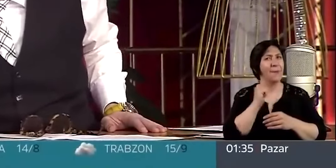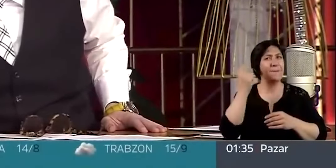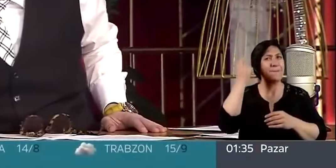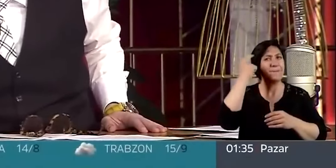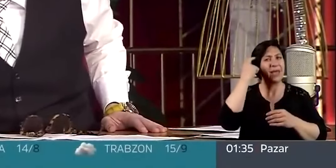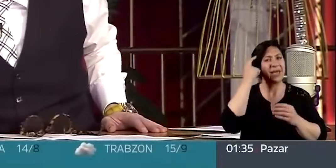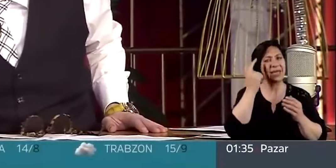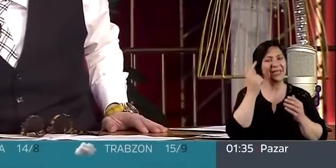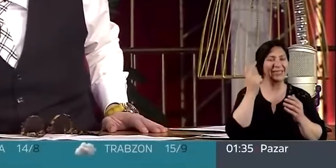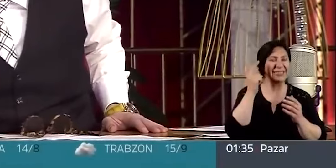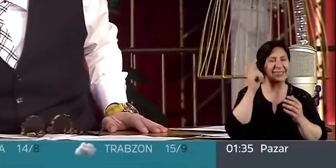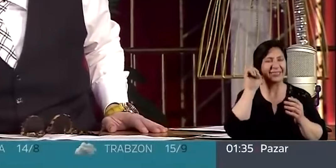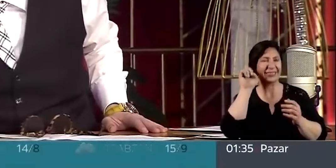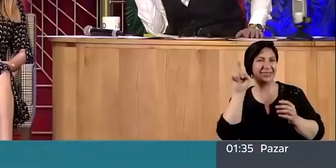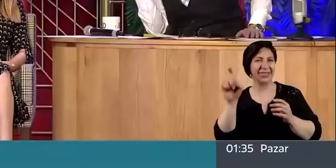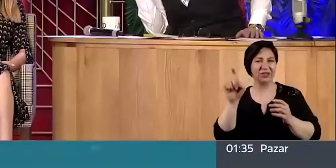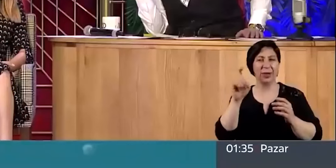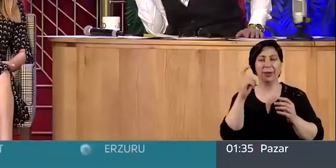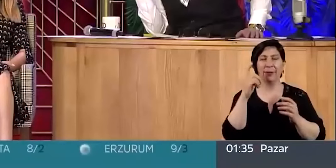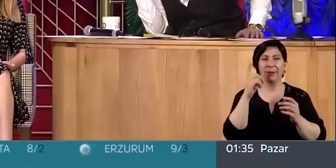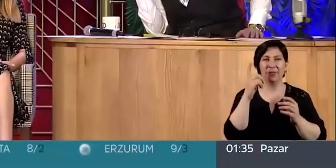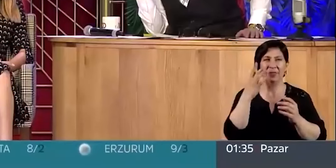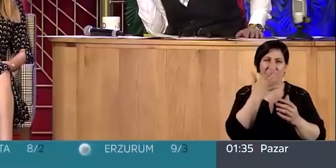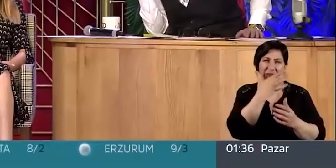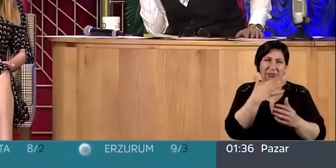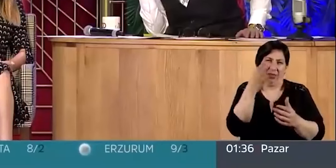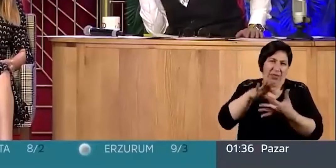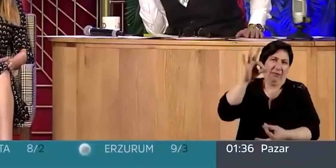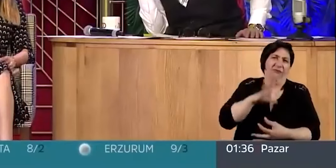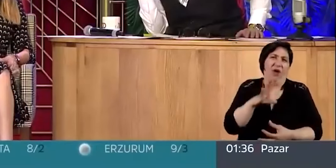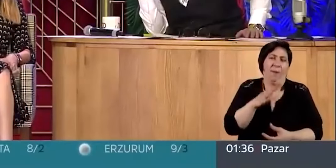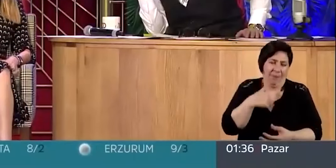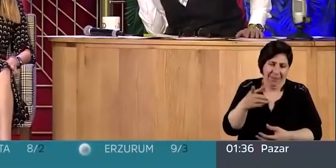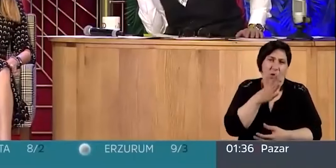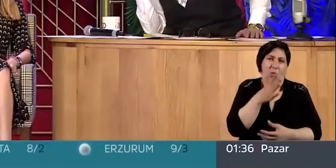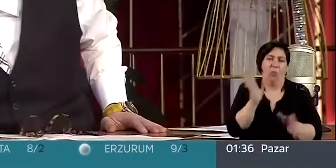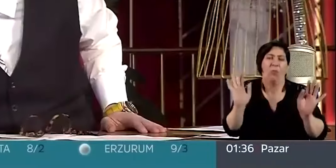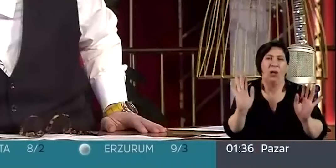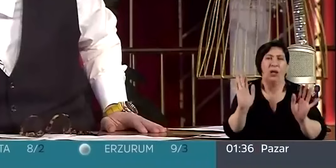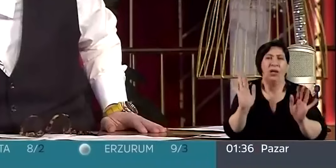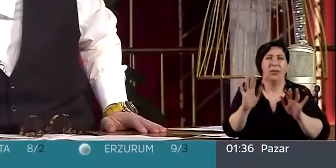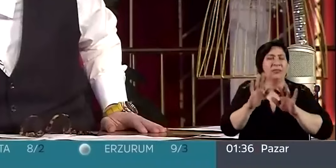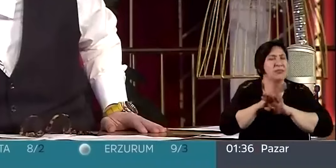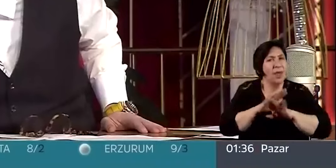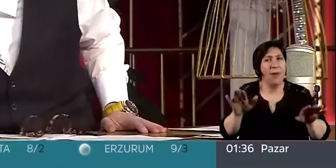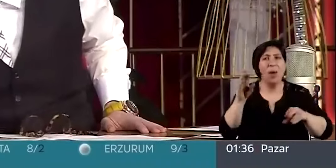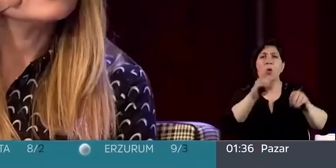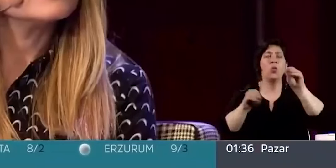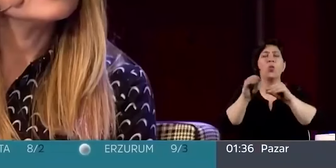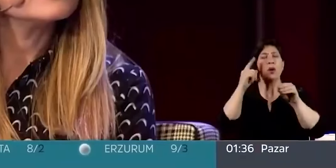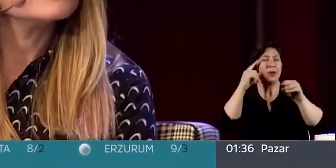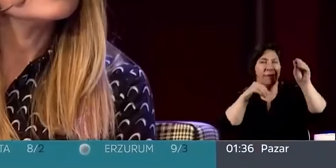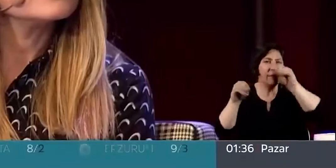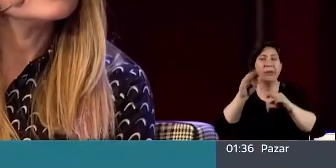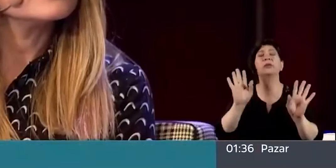beyni bu yönde takılabilecek, hareket edebilecek tipler bulunuyor. Ben bunları biliyorum. Yani tamamen kurgu değil.